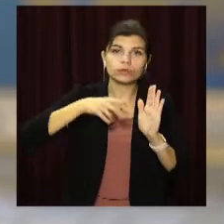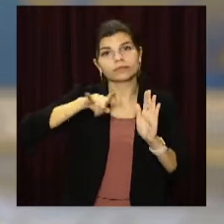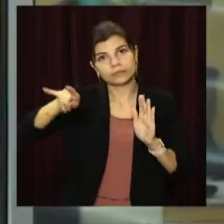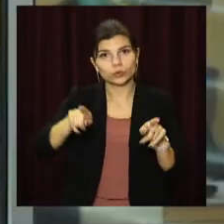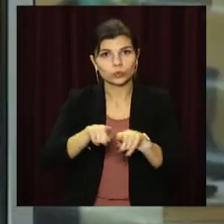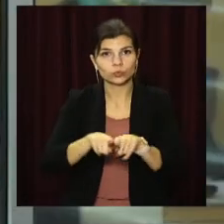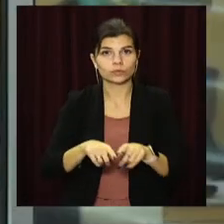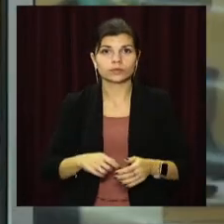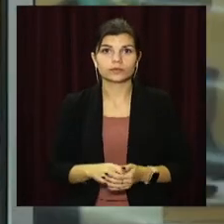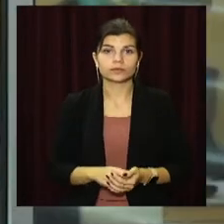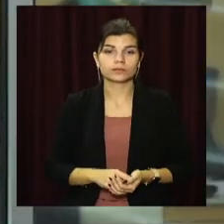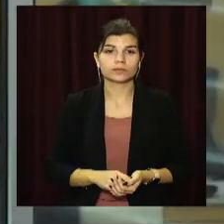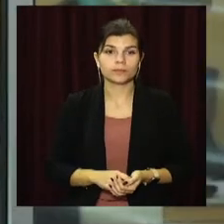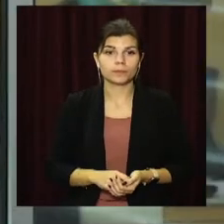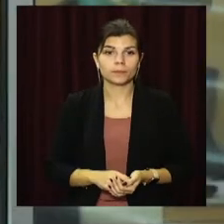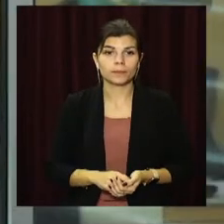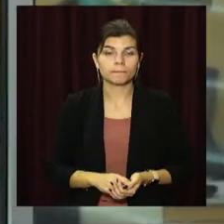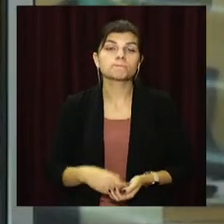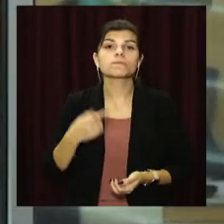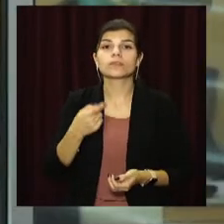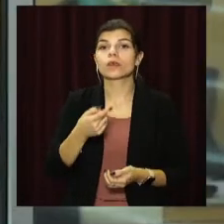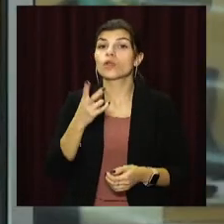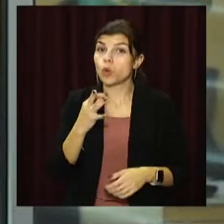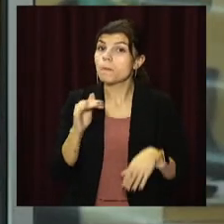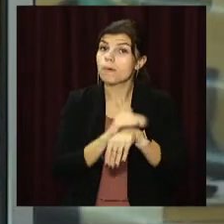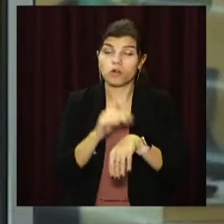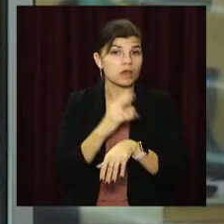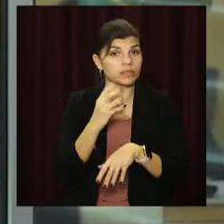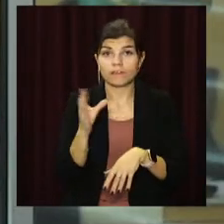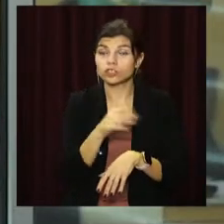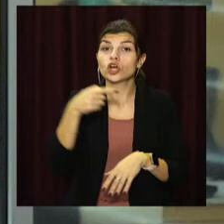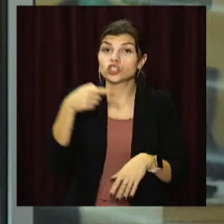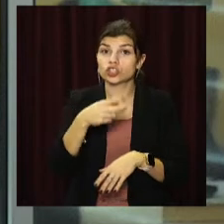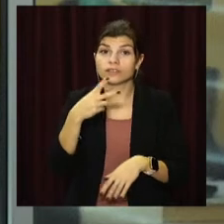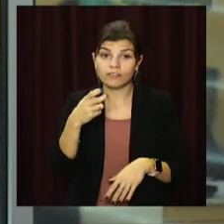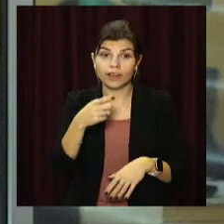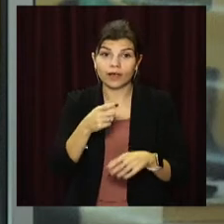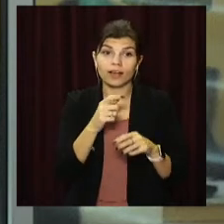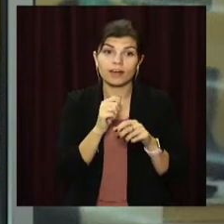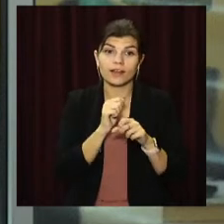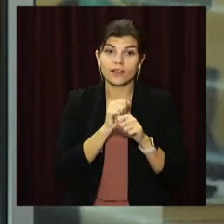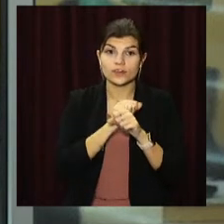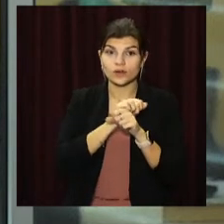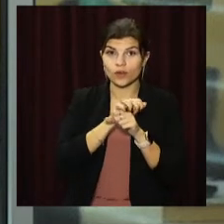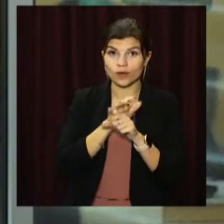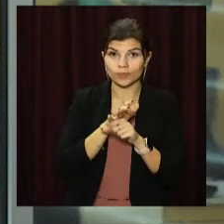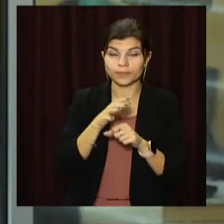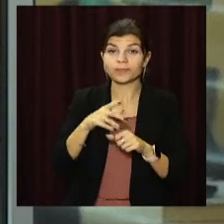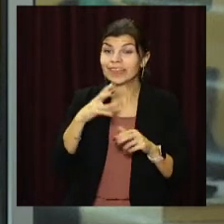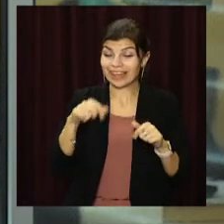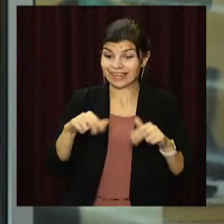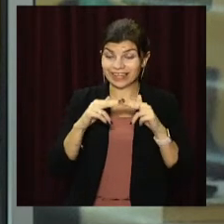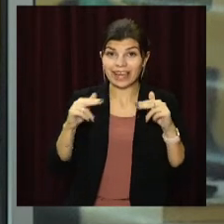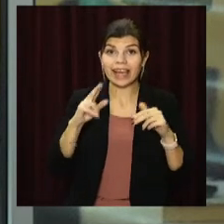перевезення. Проте молодці не усі. 1200 гривень і ковід-сертифікат у кишені. На